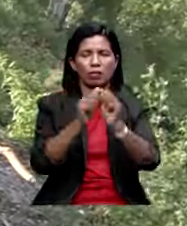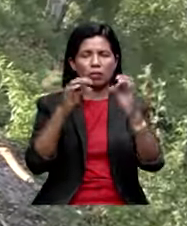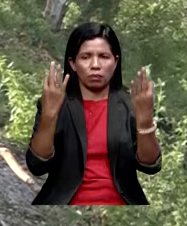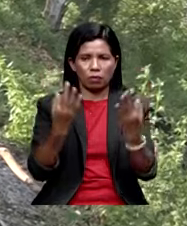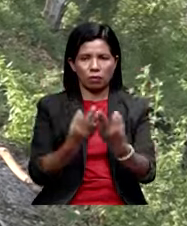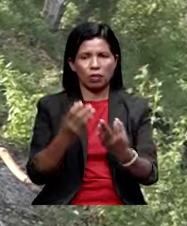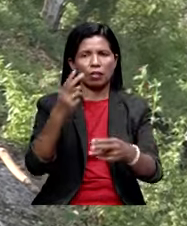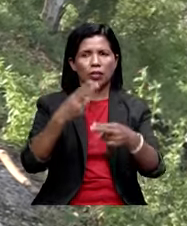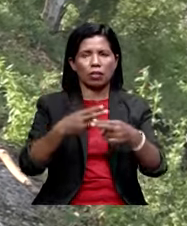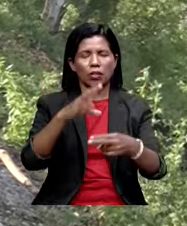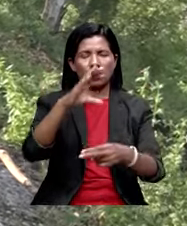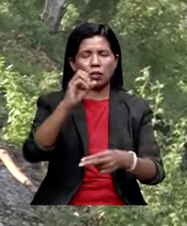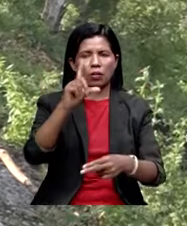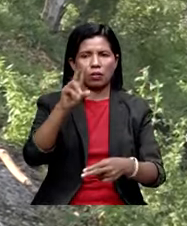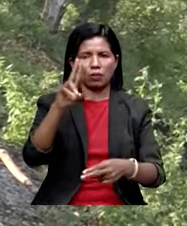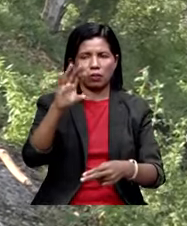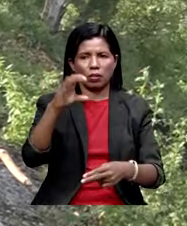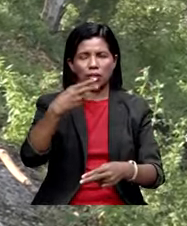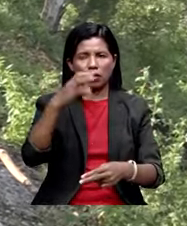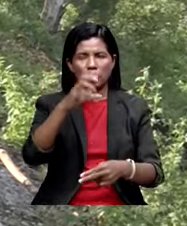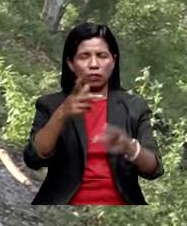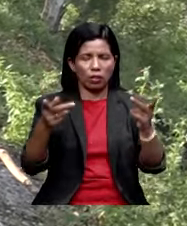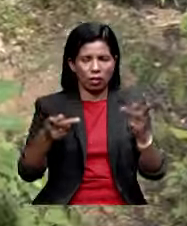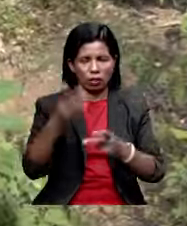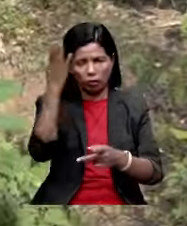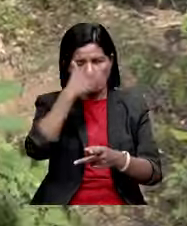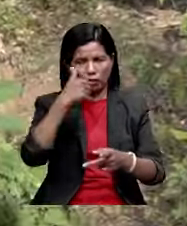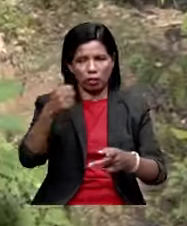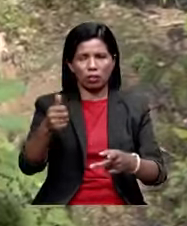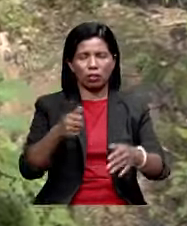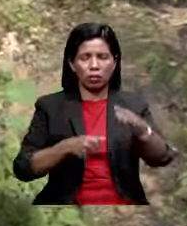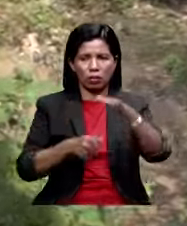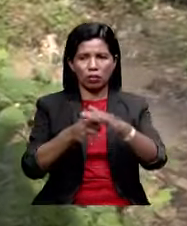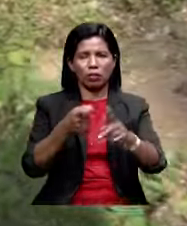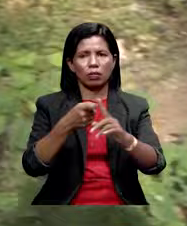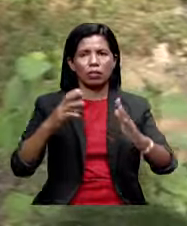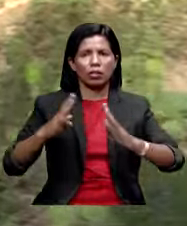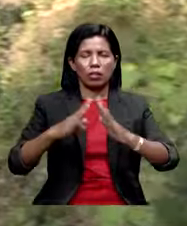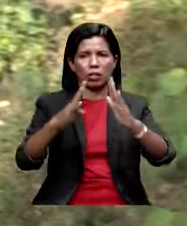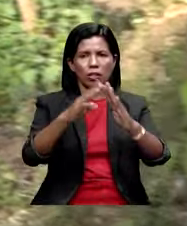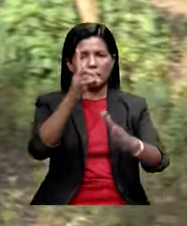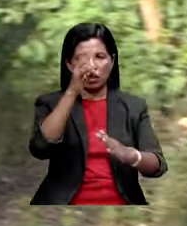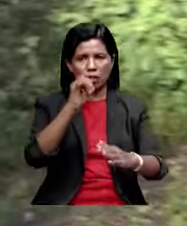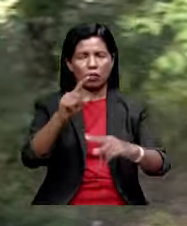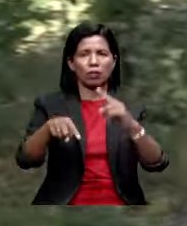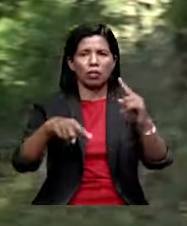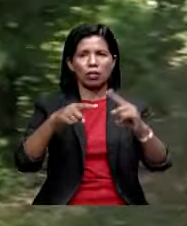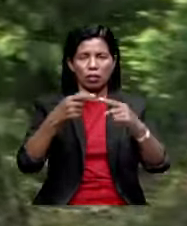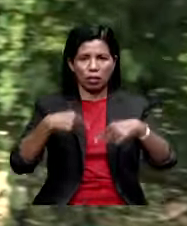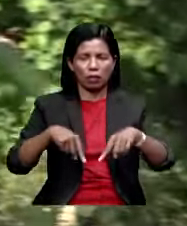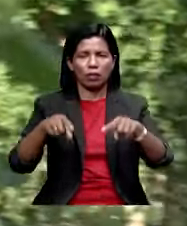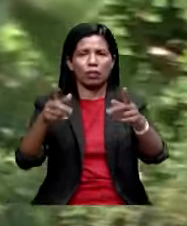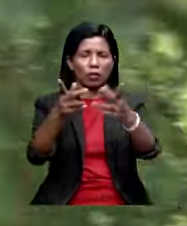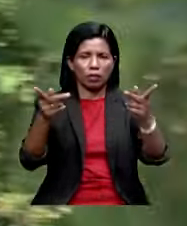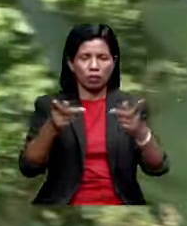helaba naran kuluhi Fatin fura kida nebe helikan do kusi sidadi dili bain hira atubato iha